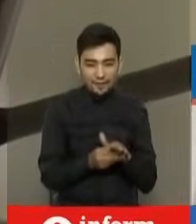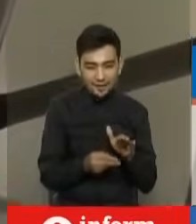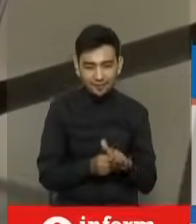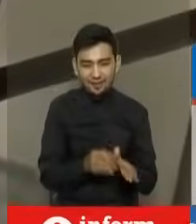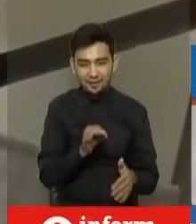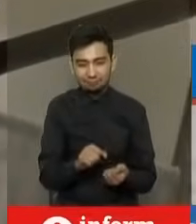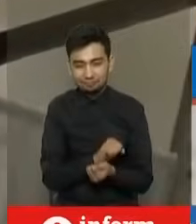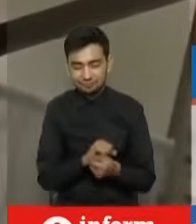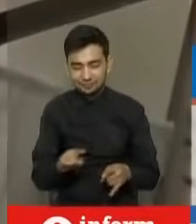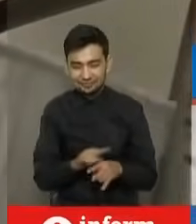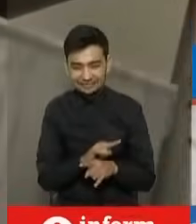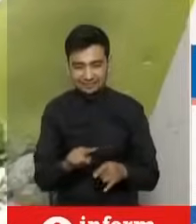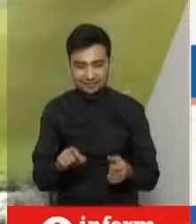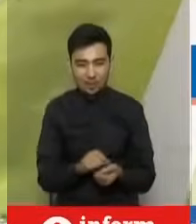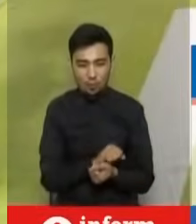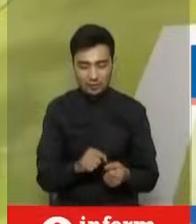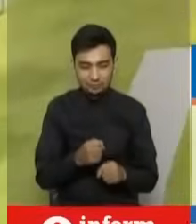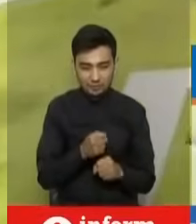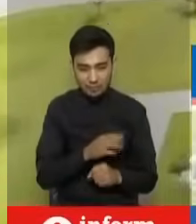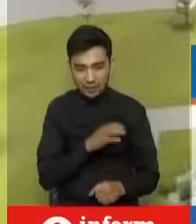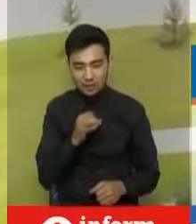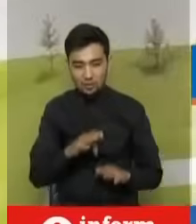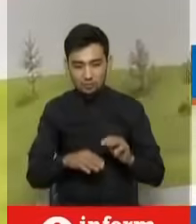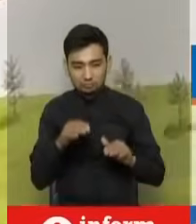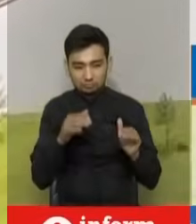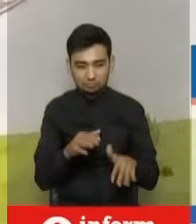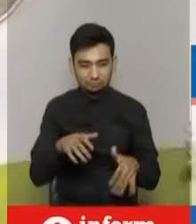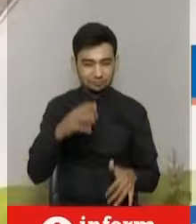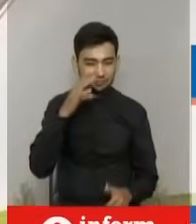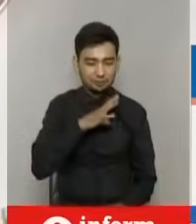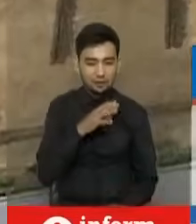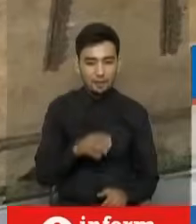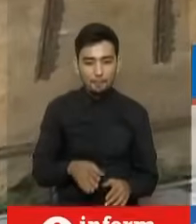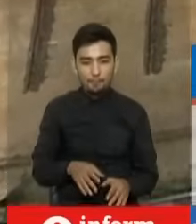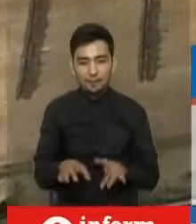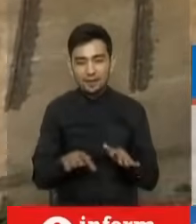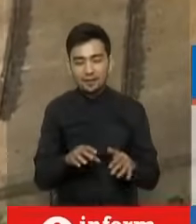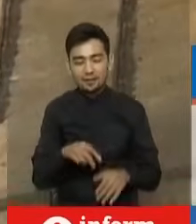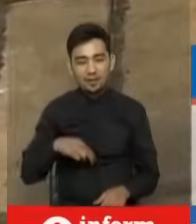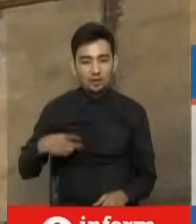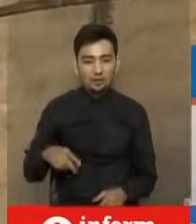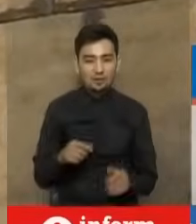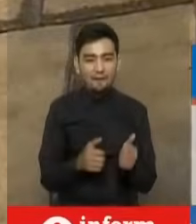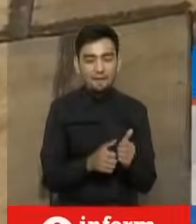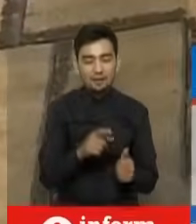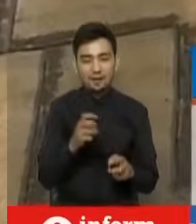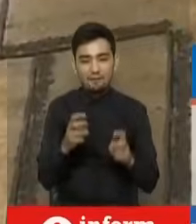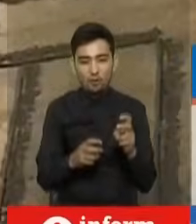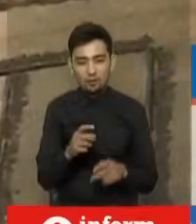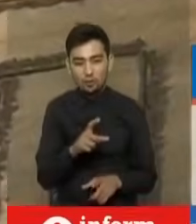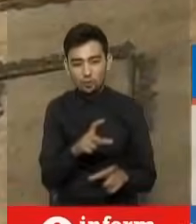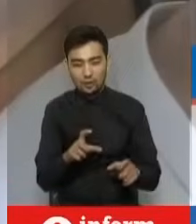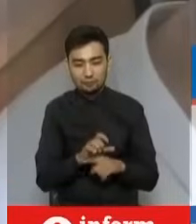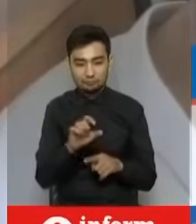подделку документов. Есть даже эпизоды рукоприкладства. Так, по материалам дела, директор завода нанимал людей, чтобы те на